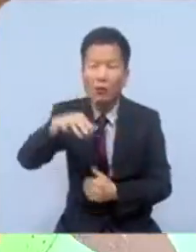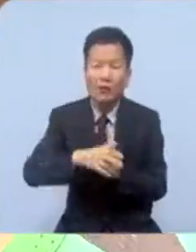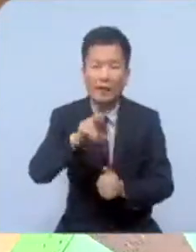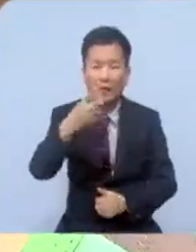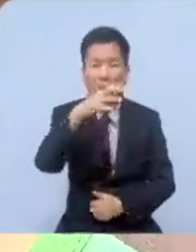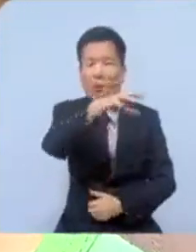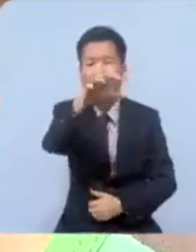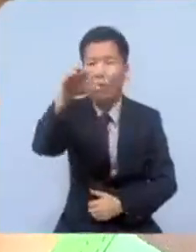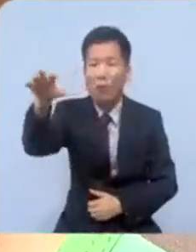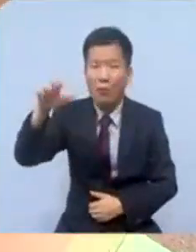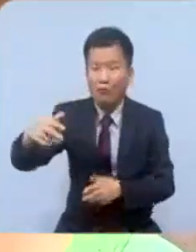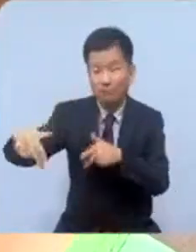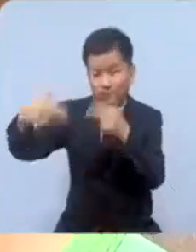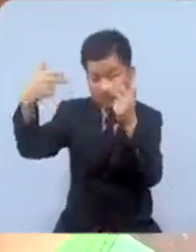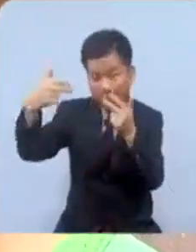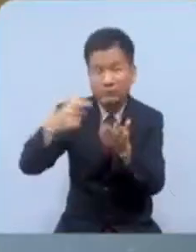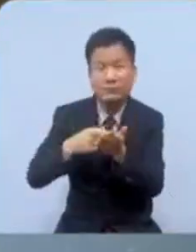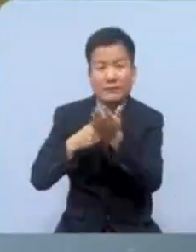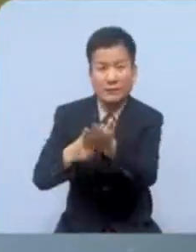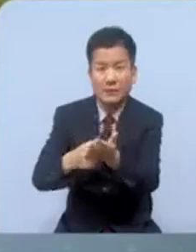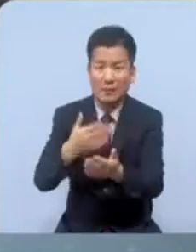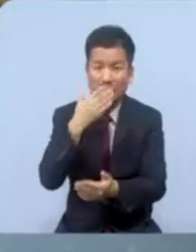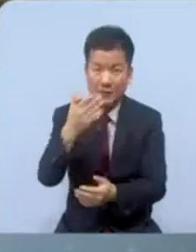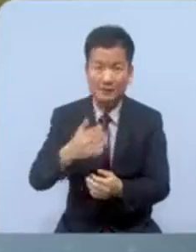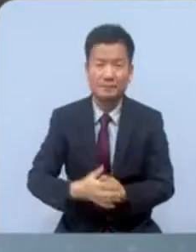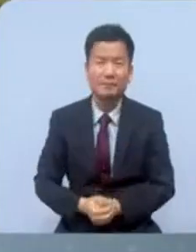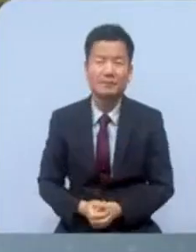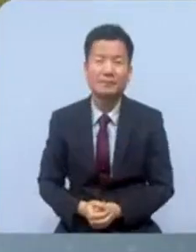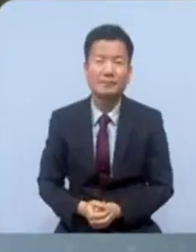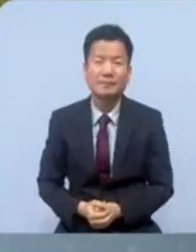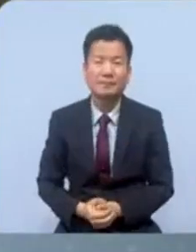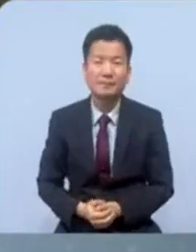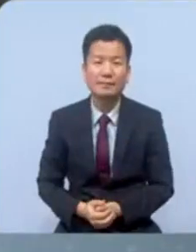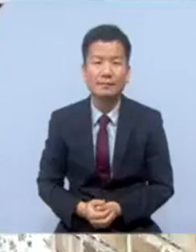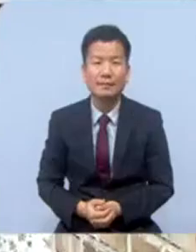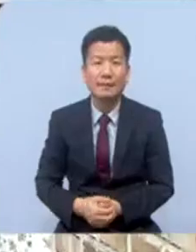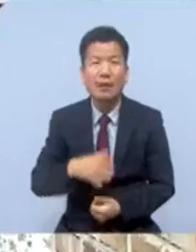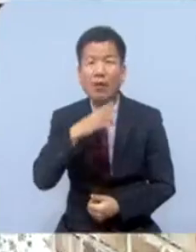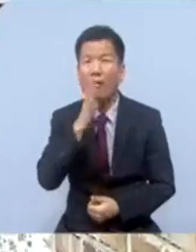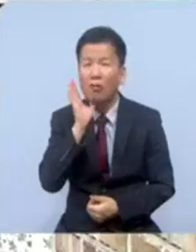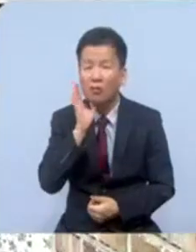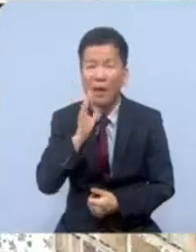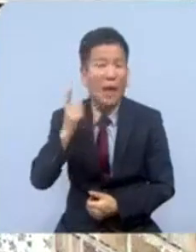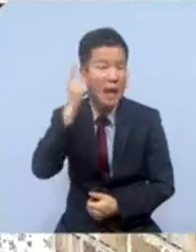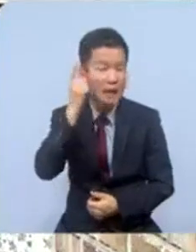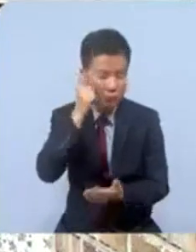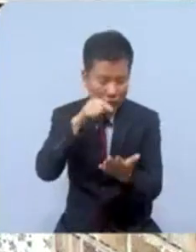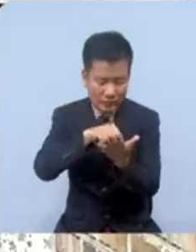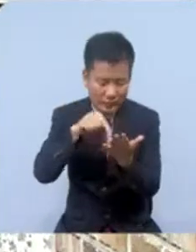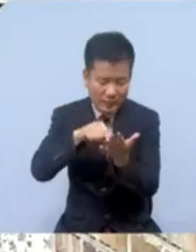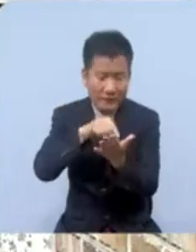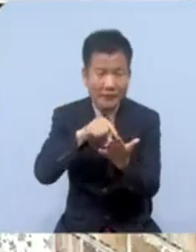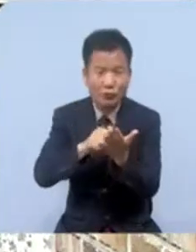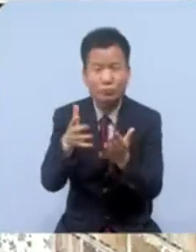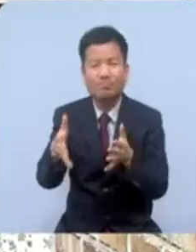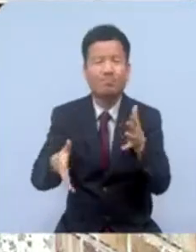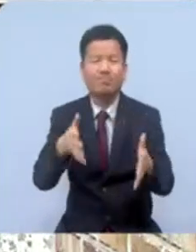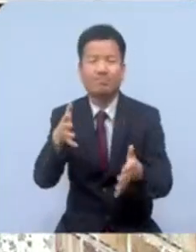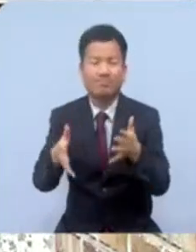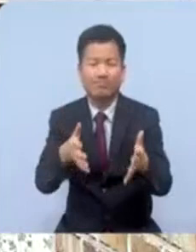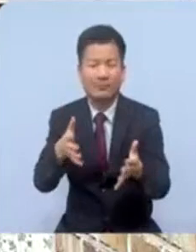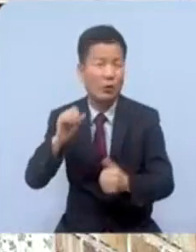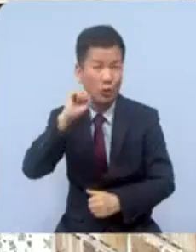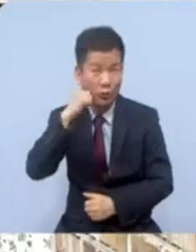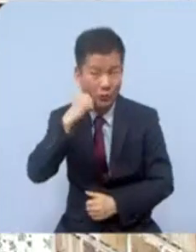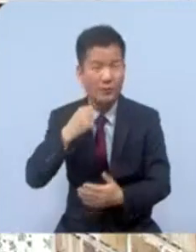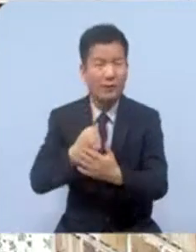200곳에 화상으로 배차를 요청할 수 있는 콜 버튼을 설치했습니다. 어르신들은 사실 핸드폰 앱으로다가 콜하기가